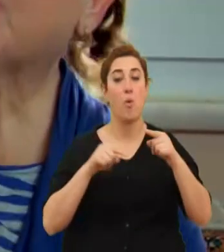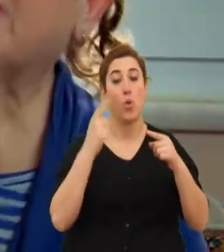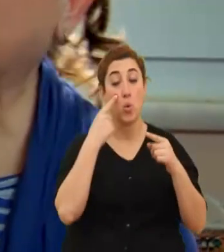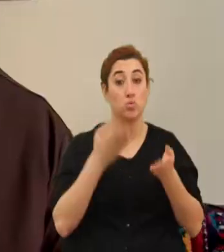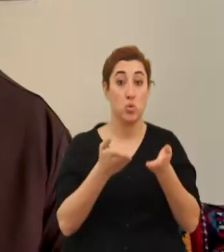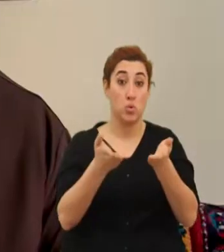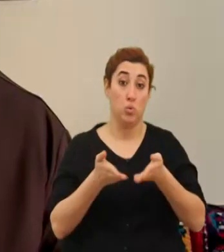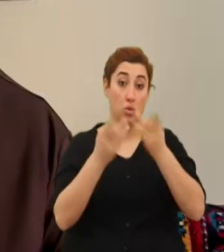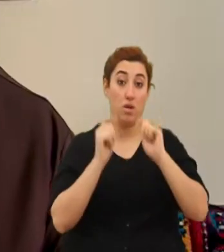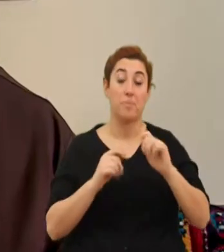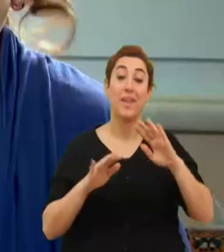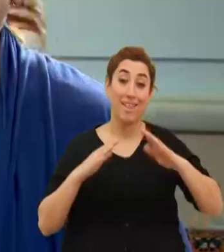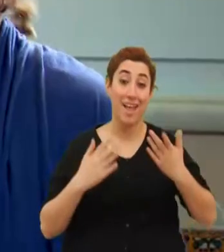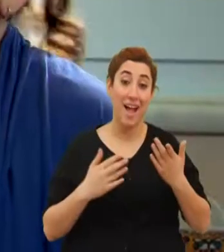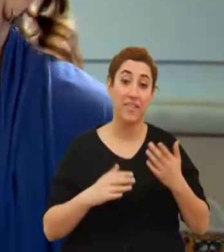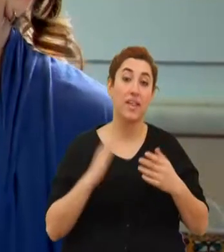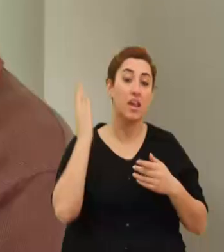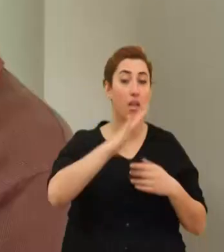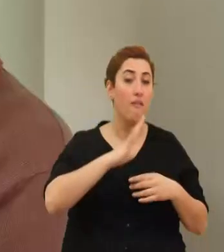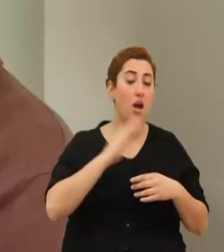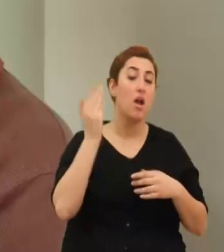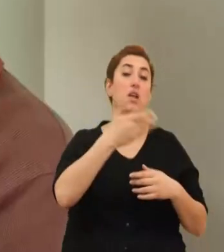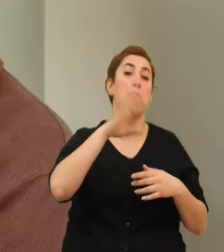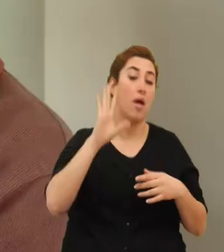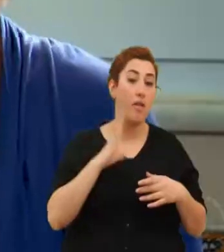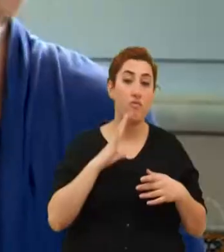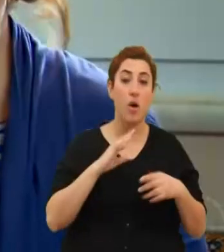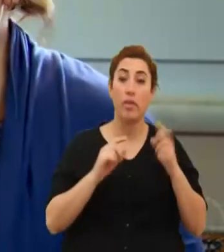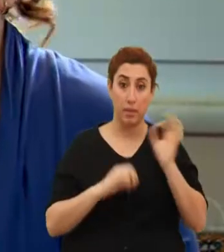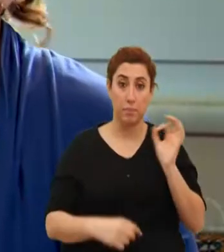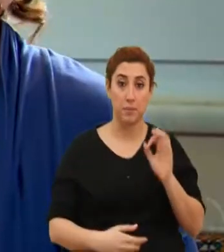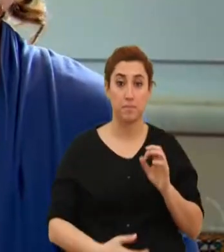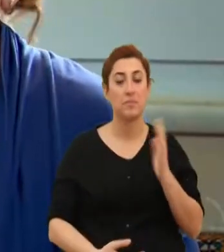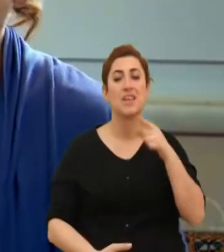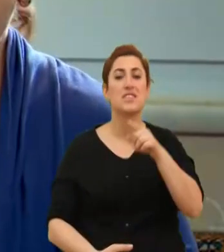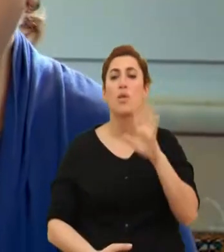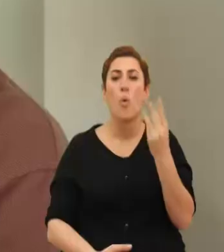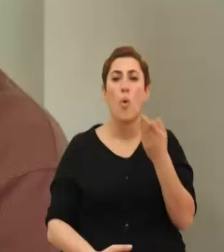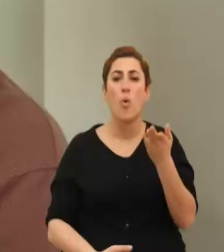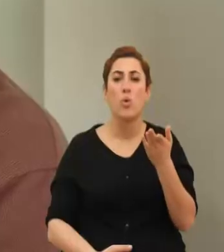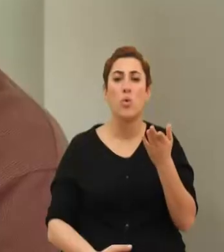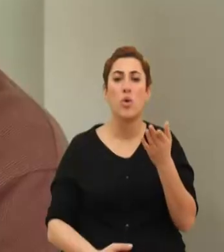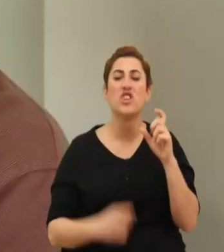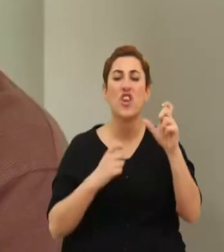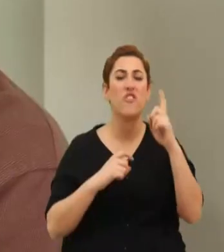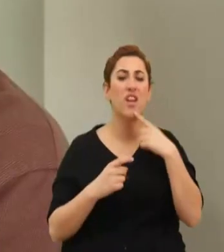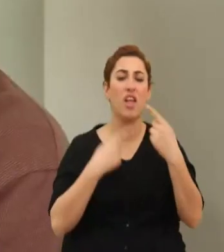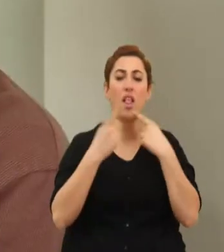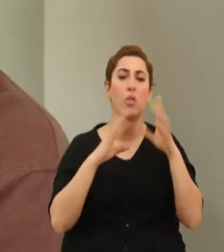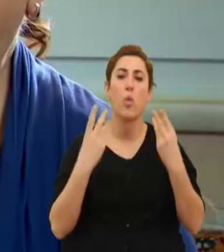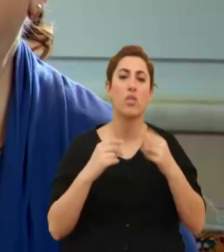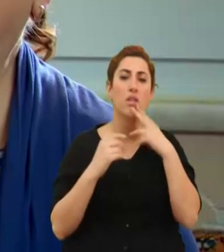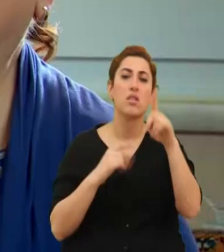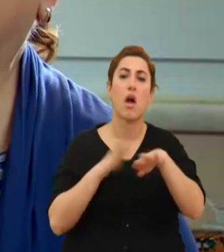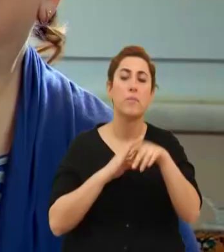böyle gözümüze soktu. Yani gideni de var, gidemeyeni de var, öyle değil mi? Ya size ne oluyor ya? Çevreyi niye çekiştiriyorsun? Ne yaptı